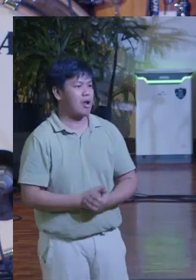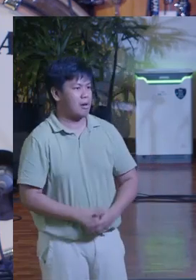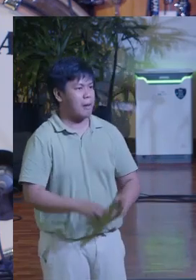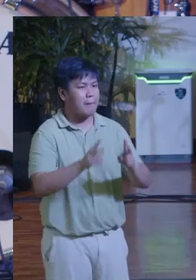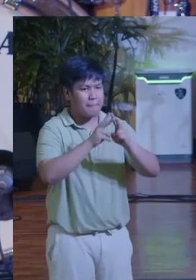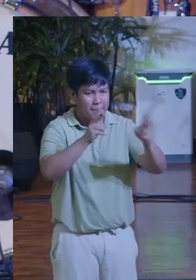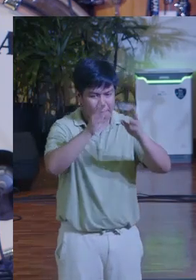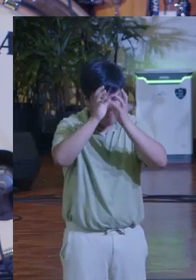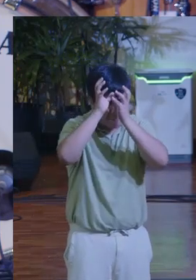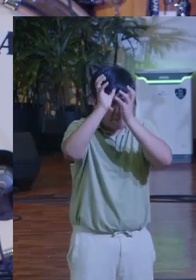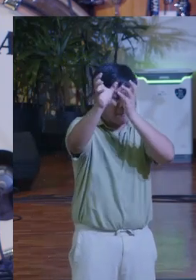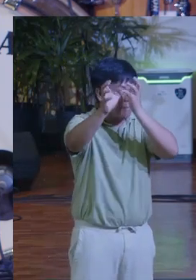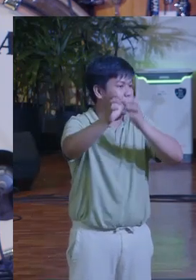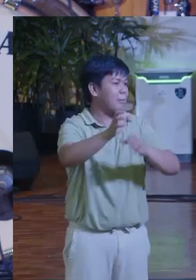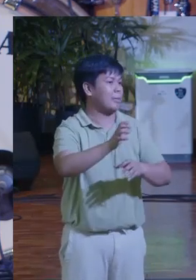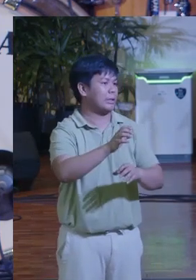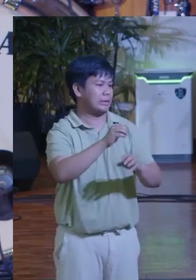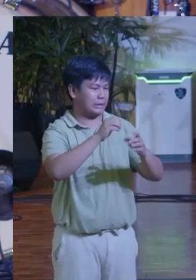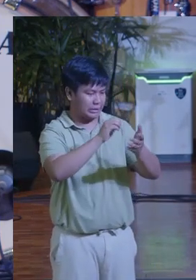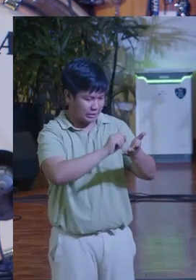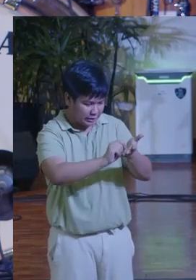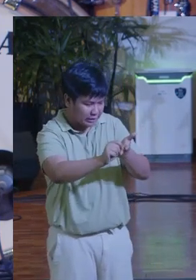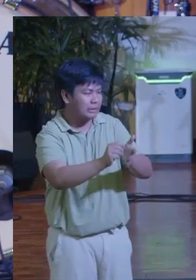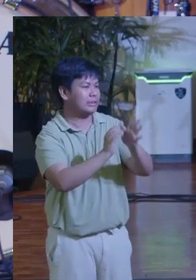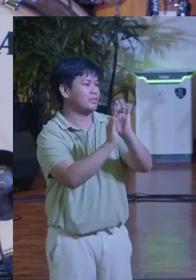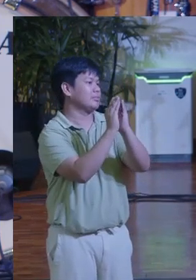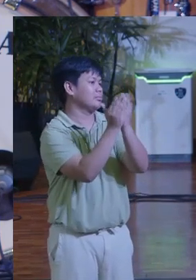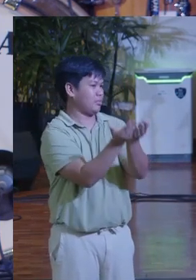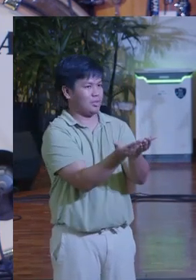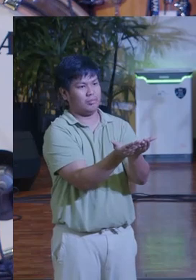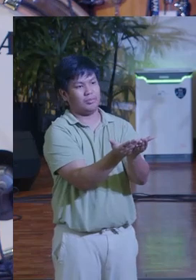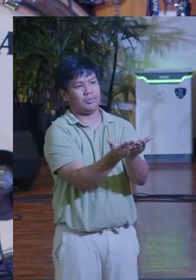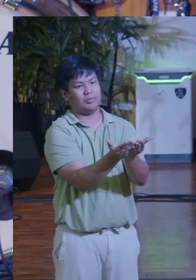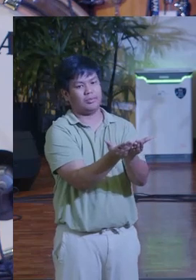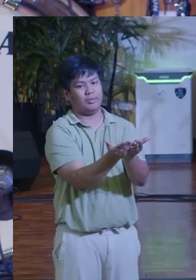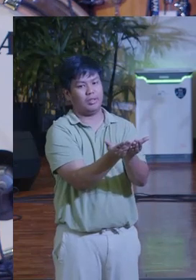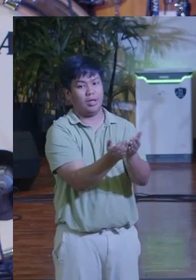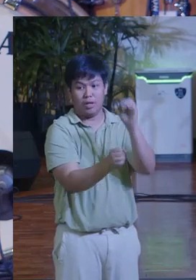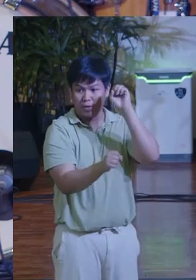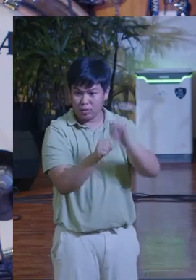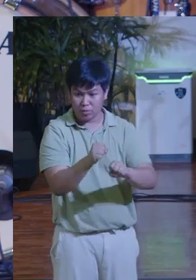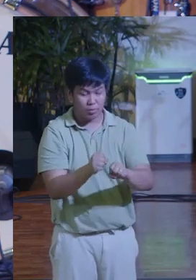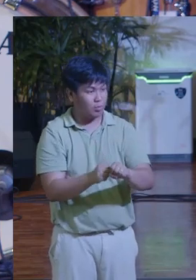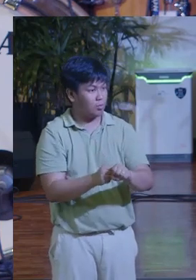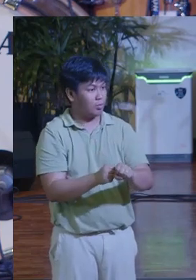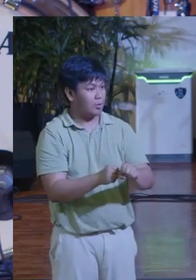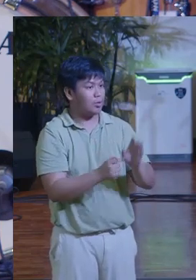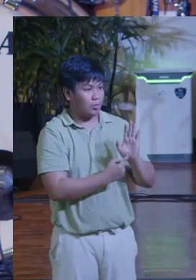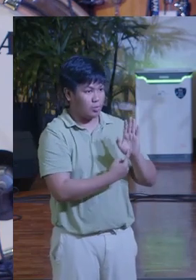Kaya itong pamilyang ito ay isang pamilya ng mga mananampalataya.